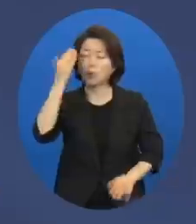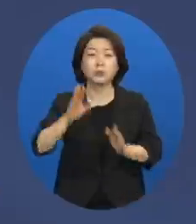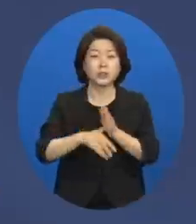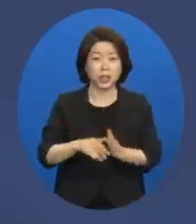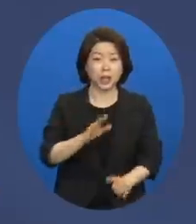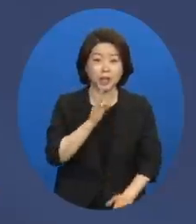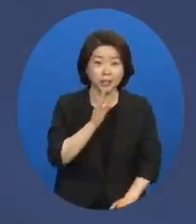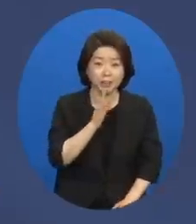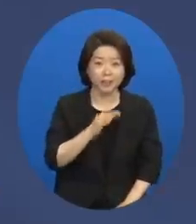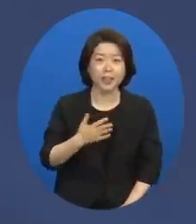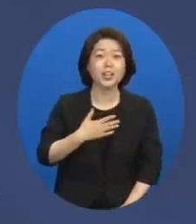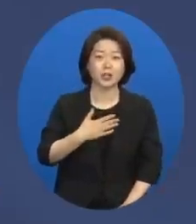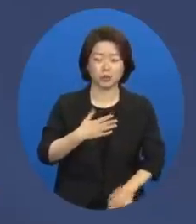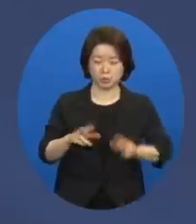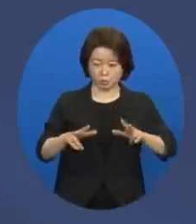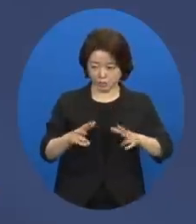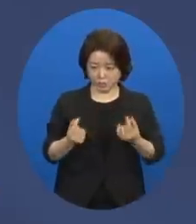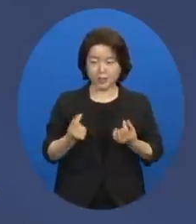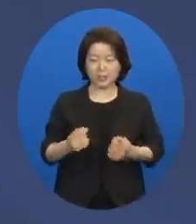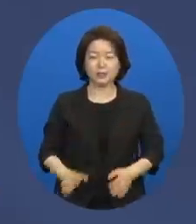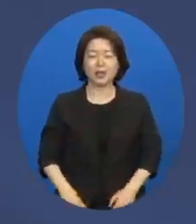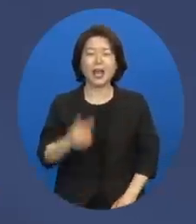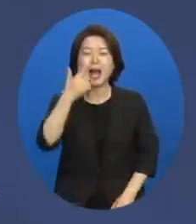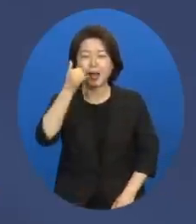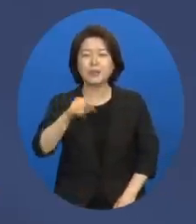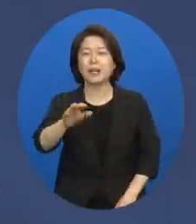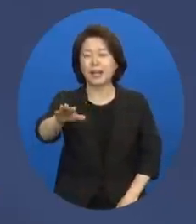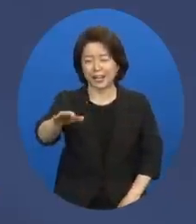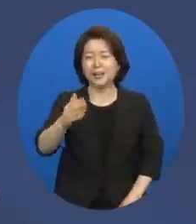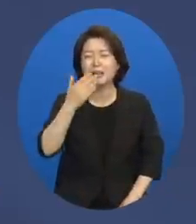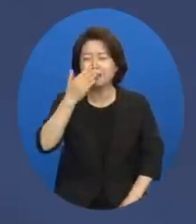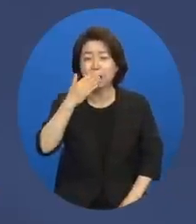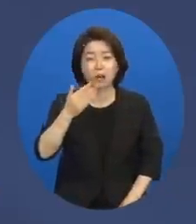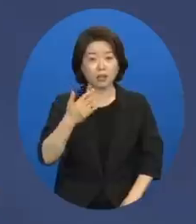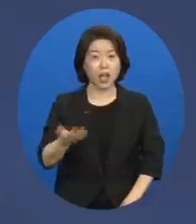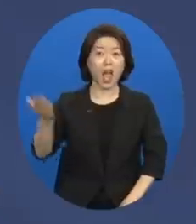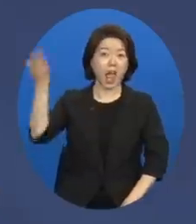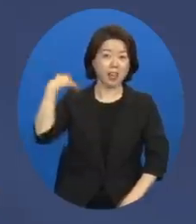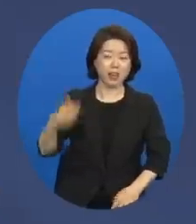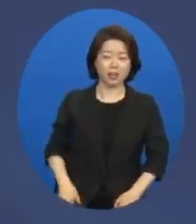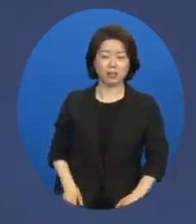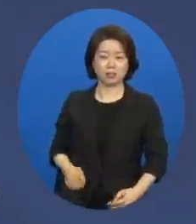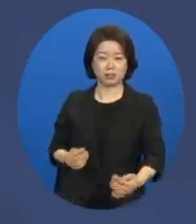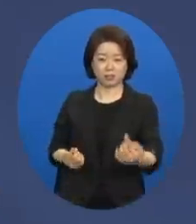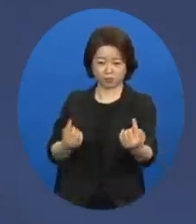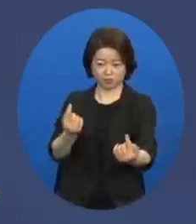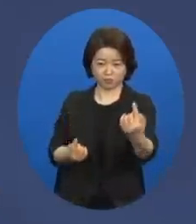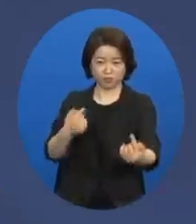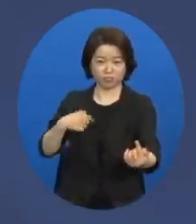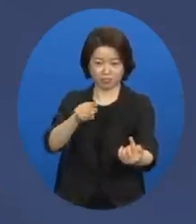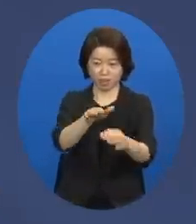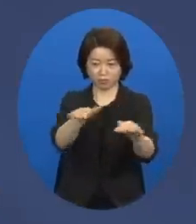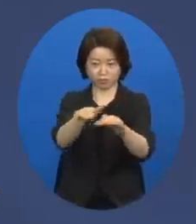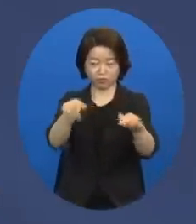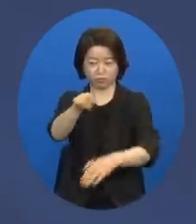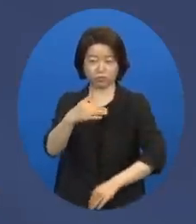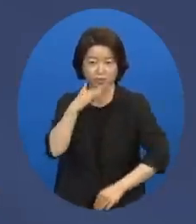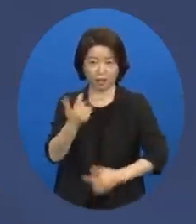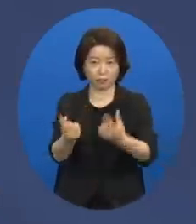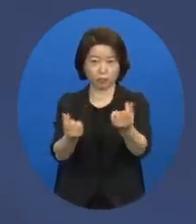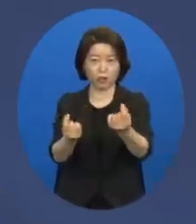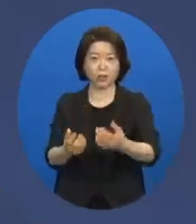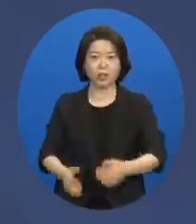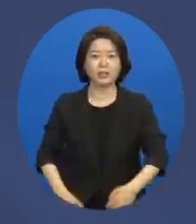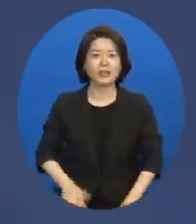보니까 지금껏 드면 그냥 아버지 같으니까 그렇게 말할 수 있지만 거의 뭐 삐까삐까한 시가 저 나이인데 제가